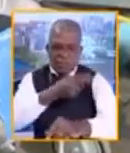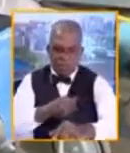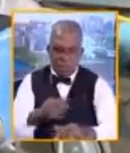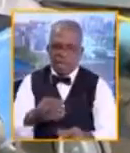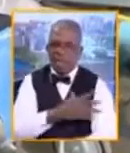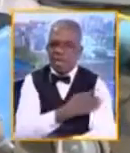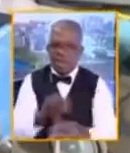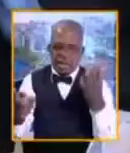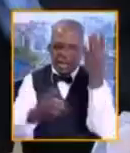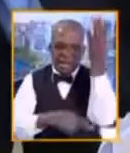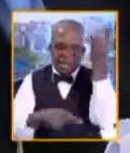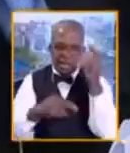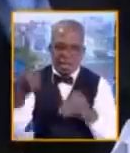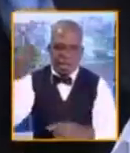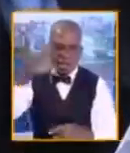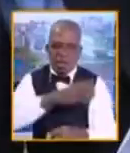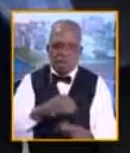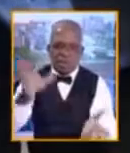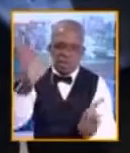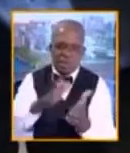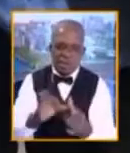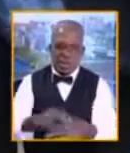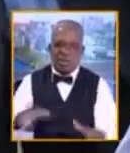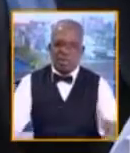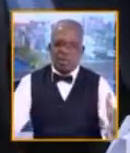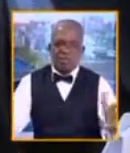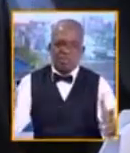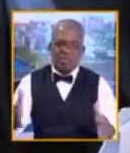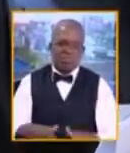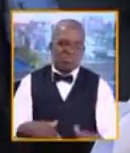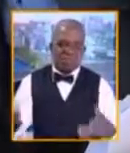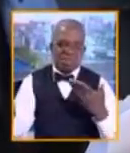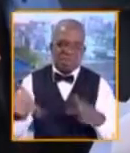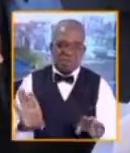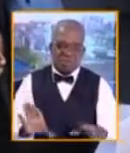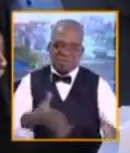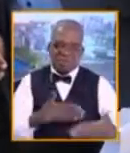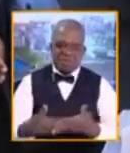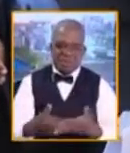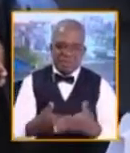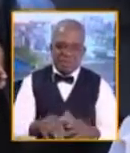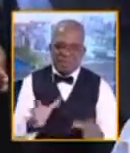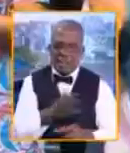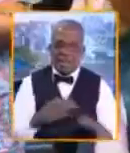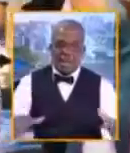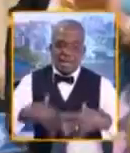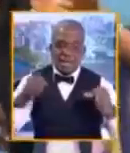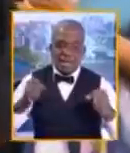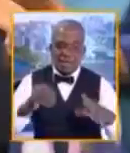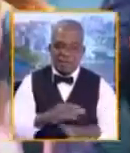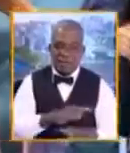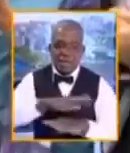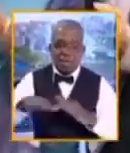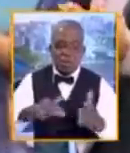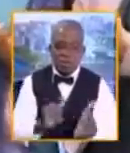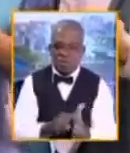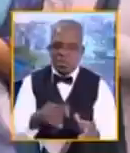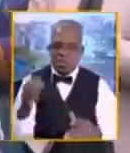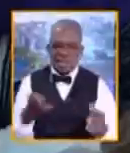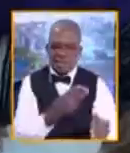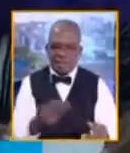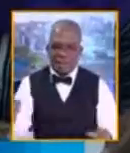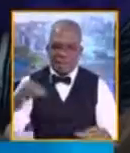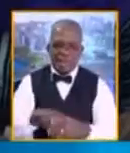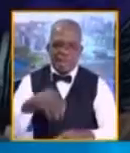aux hôpitaux généraux pour la réduction de la mortalité infantile est aussi renforcer le plateau technique sanitaire